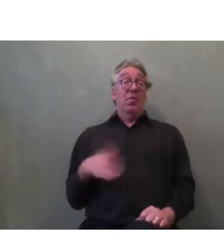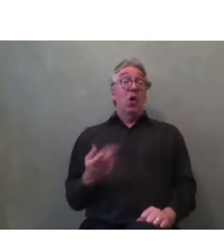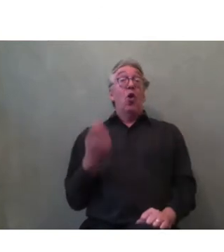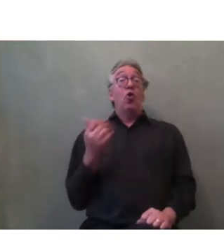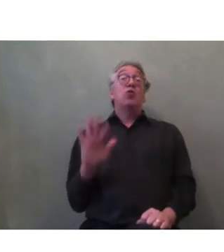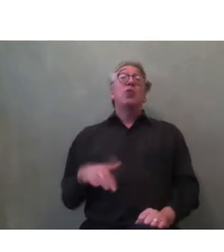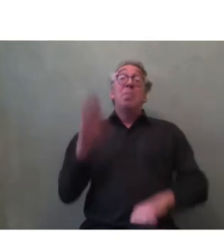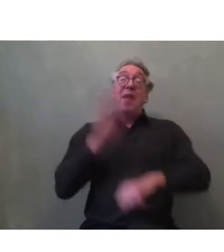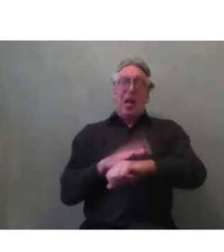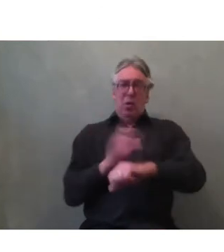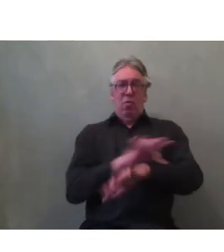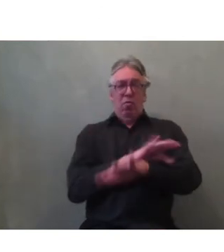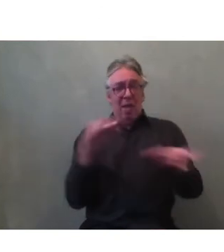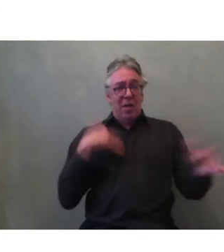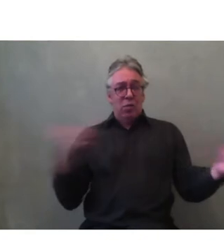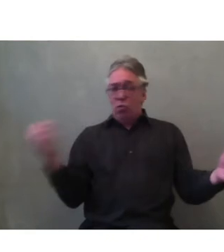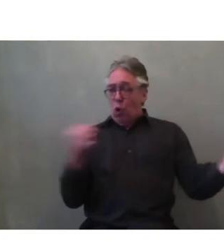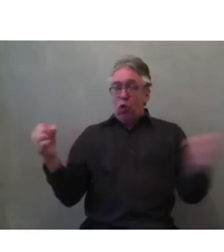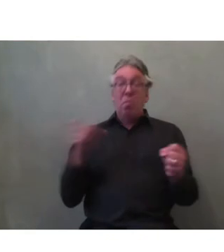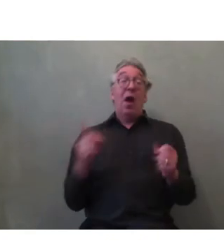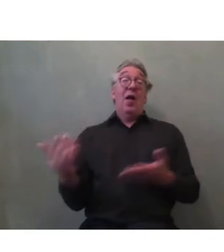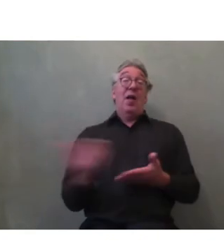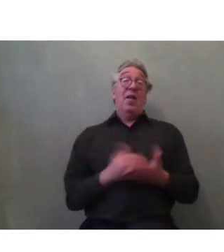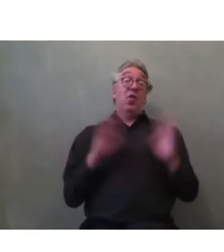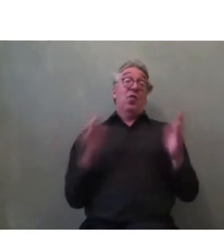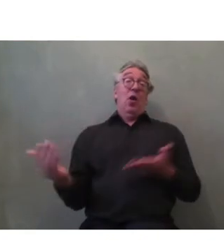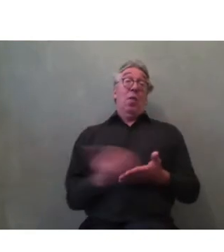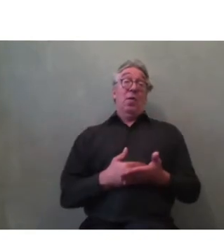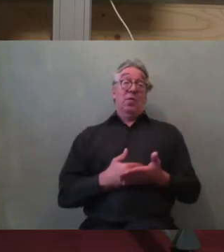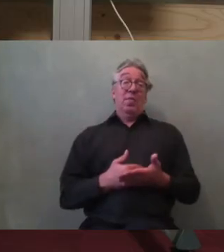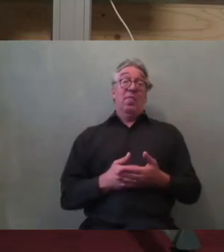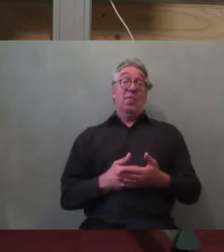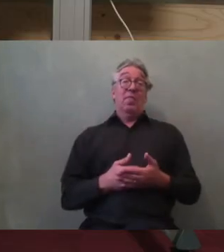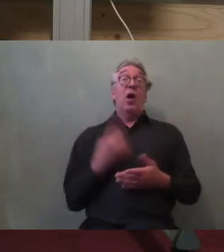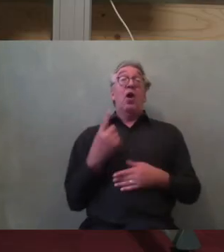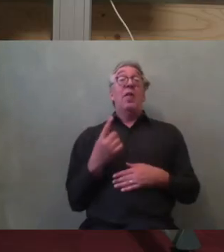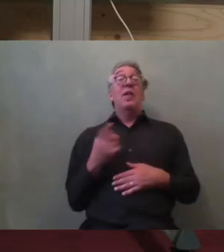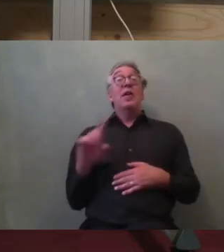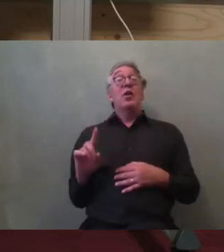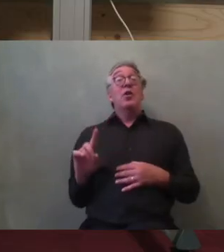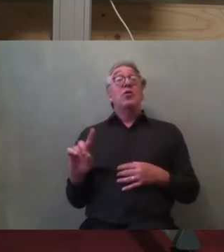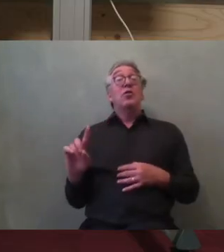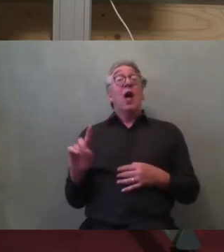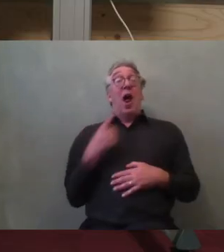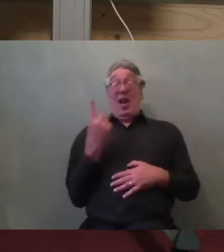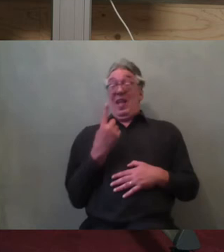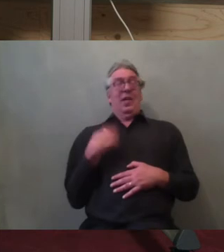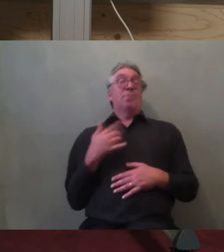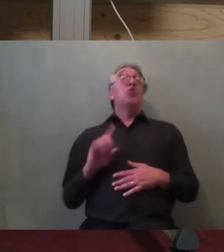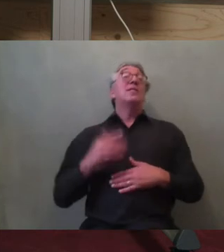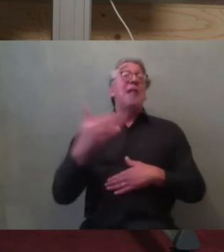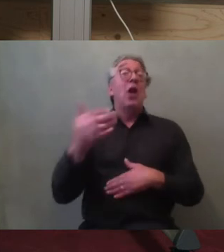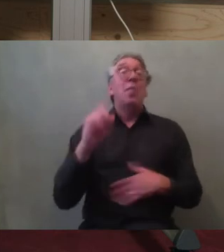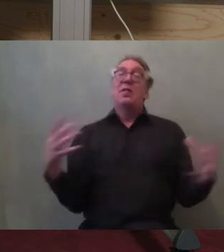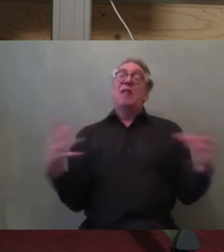maar levert enorm veel op. Alleen ga je sneller en samen kom je verder. De routekaart sluit